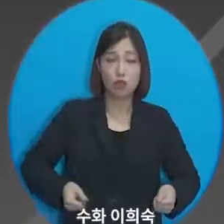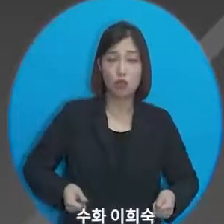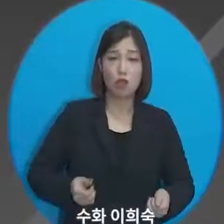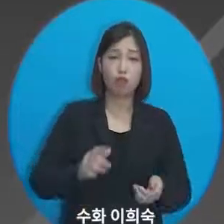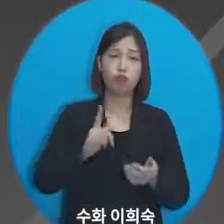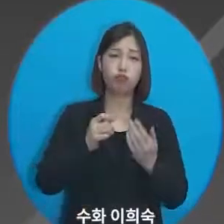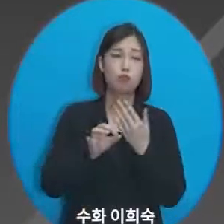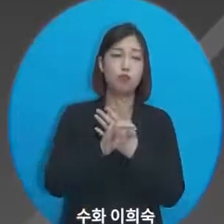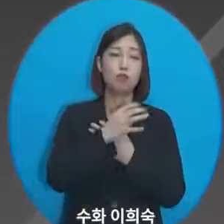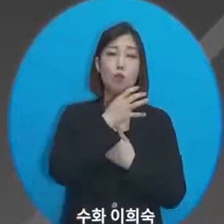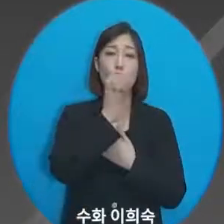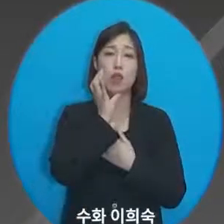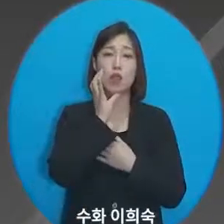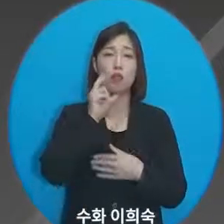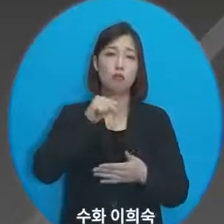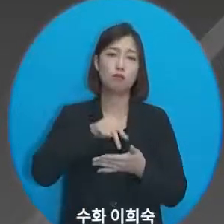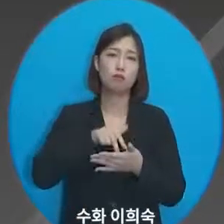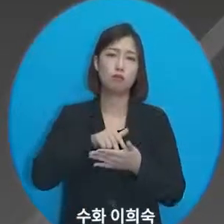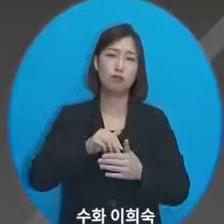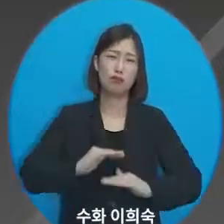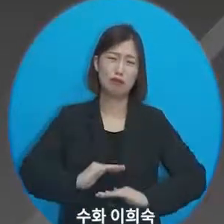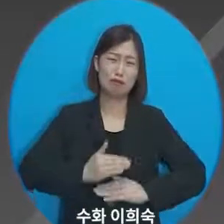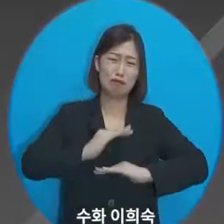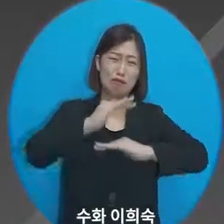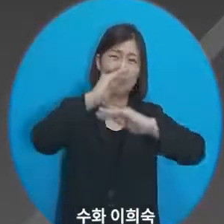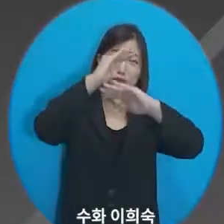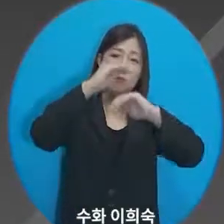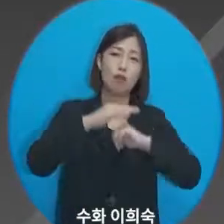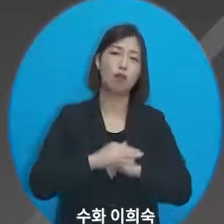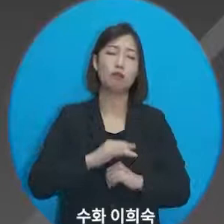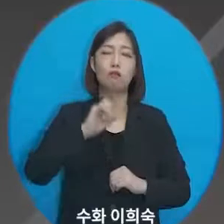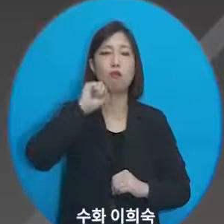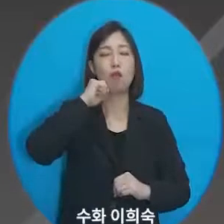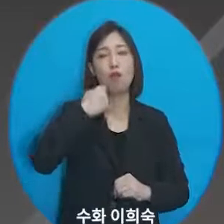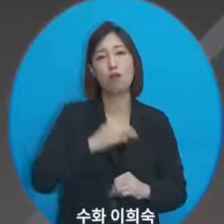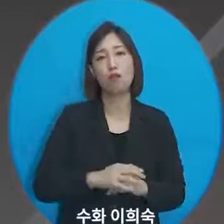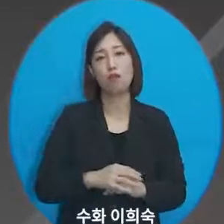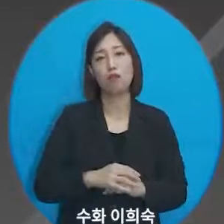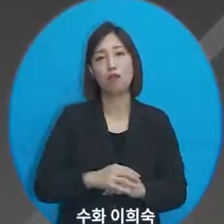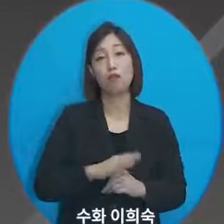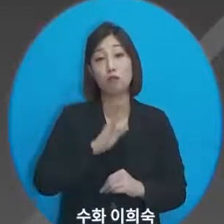뭐 엘리베이터를 놓거나 이렇게 합니다. 근데 뭐 우리나라 같은 경우에 보면